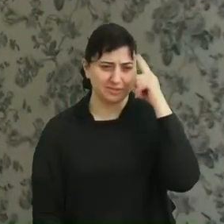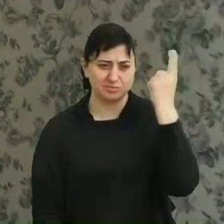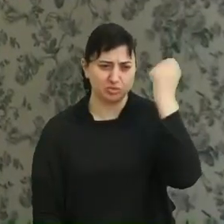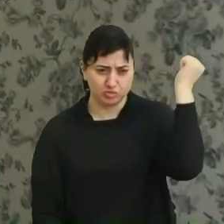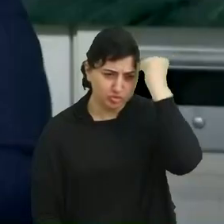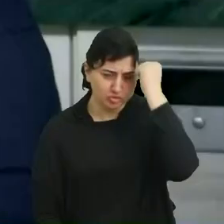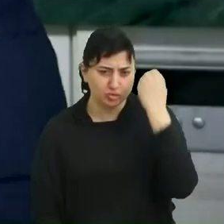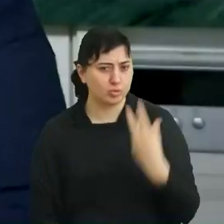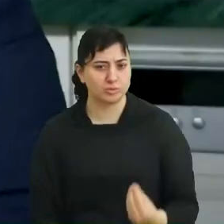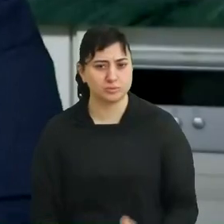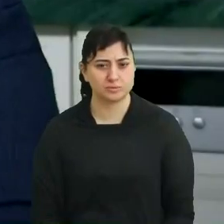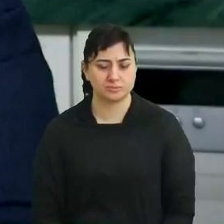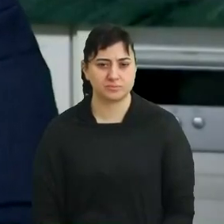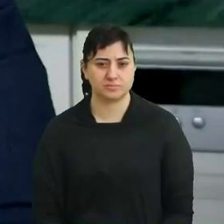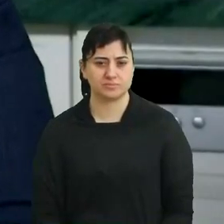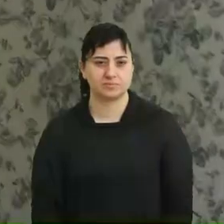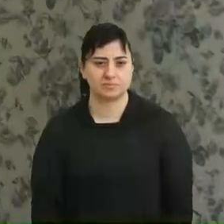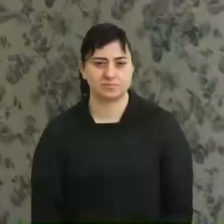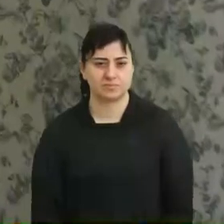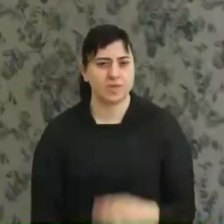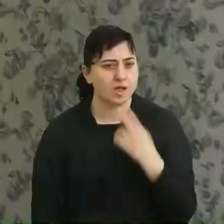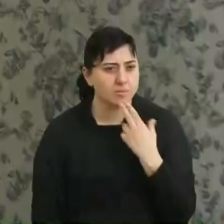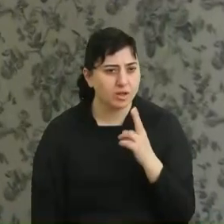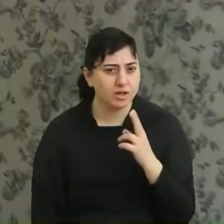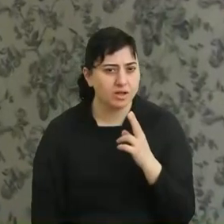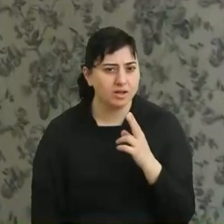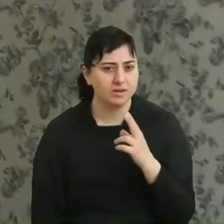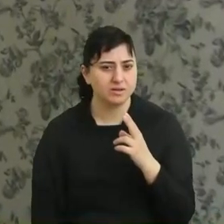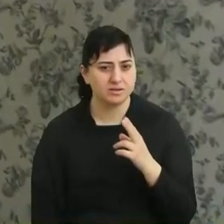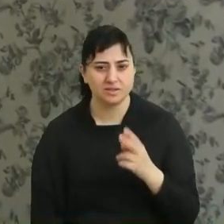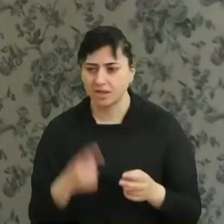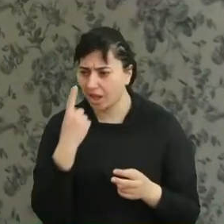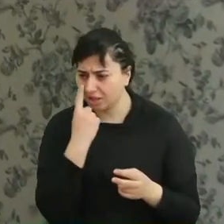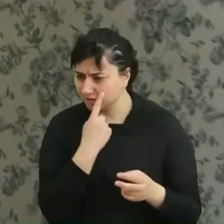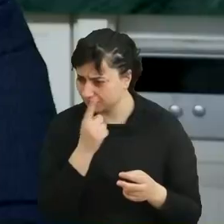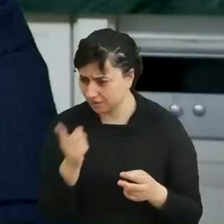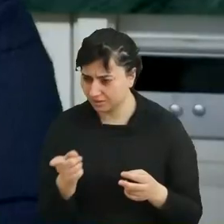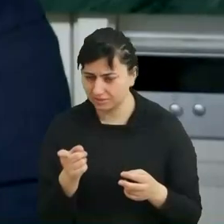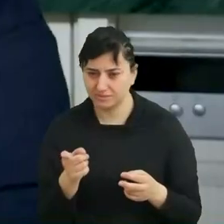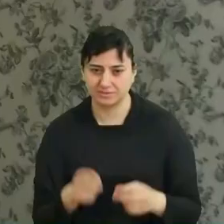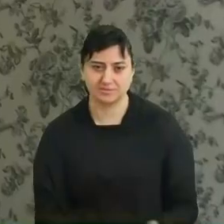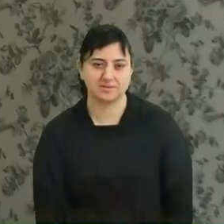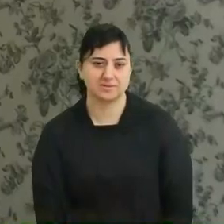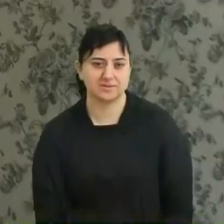biri mi vurdu benim? Enişte. Abla. Şükrü. Enişte.